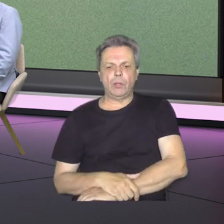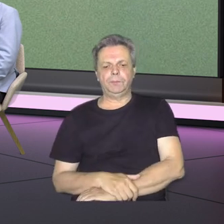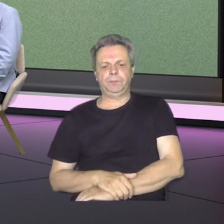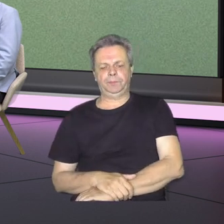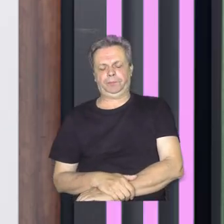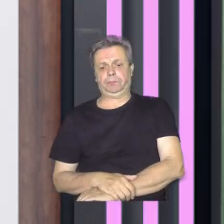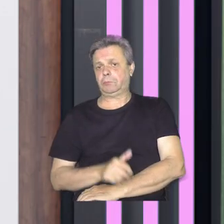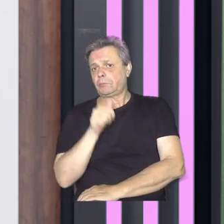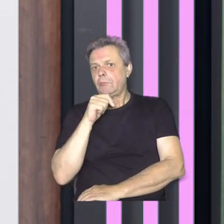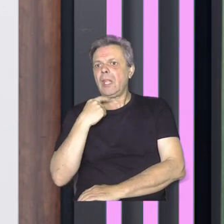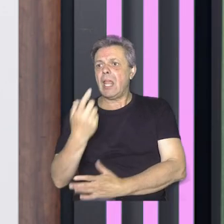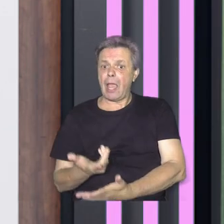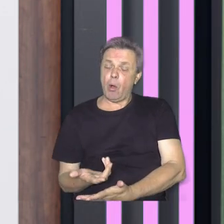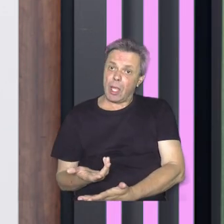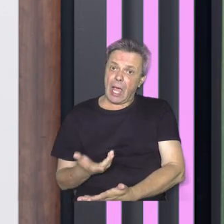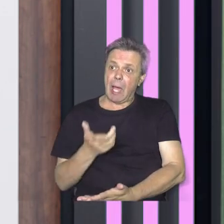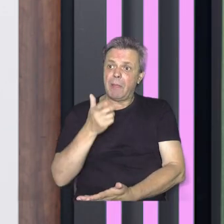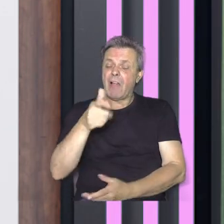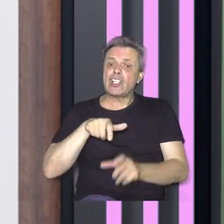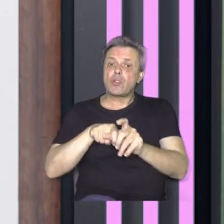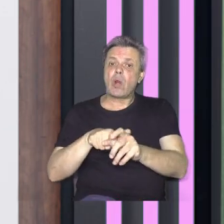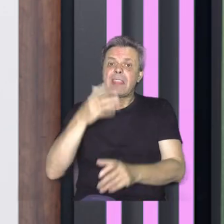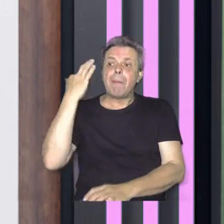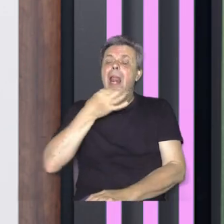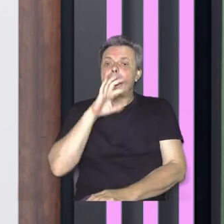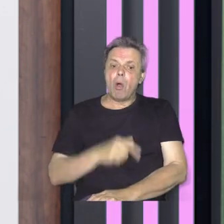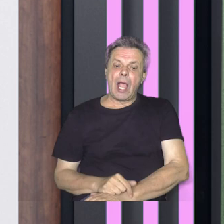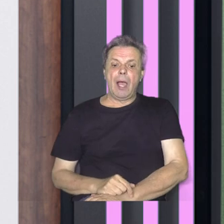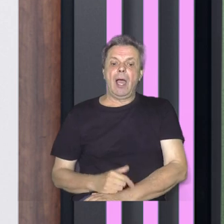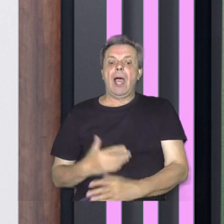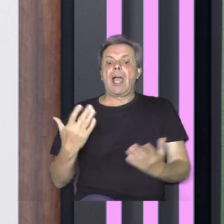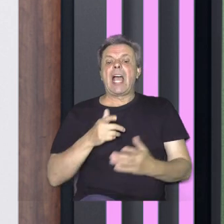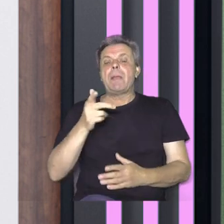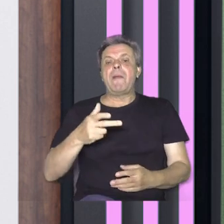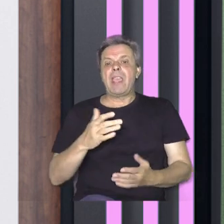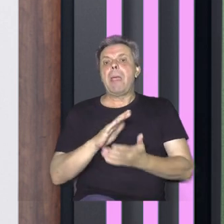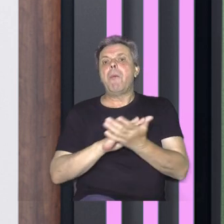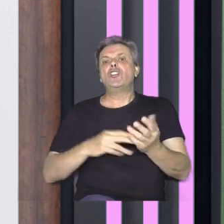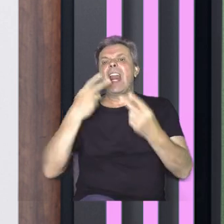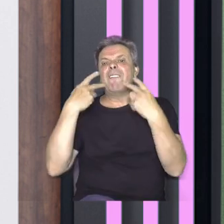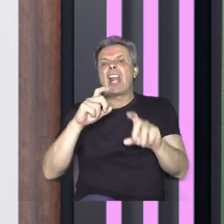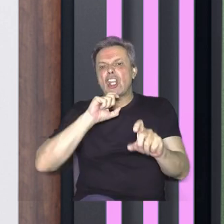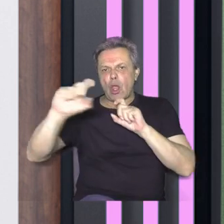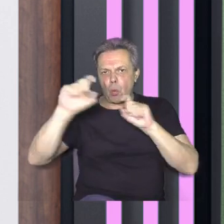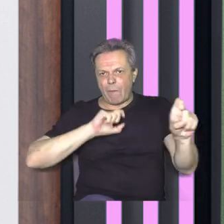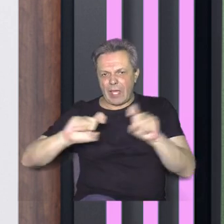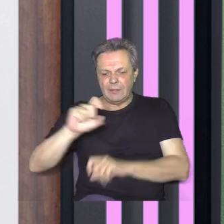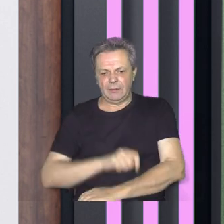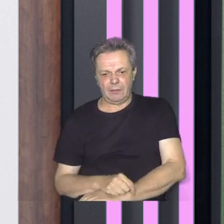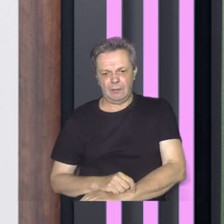Putin te pozdravio, i rekao je da bi vaša suradnja bila znatno bolja kad bi vi počeli vraćati